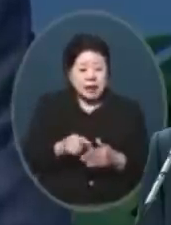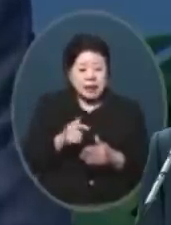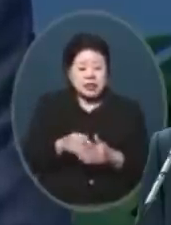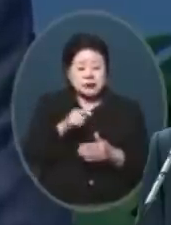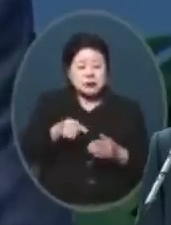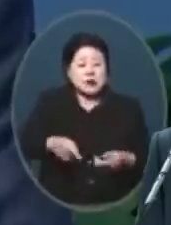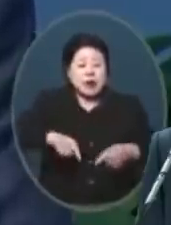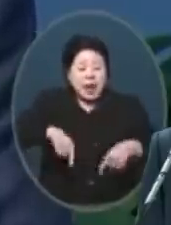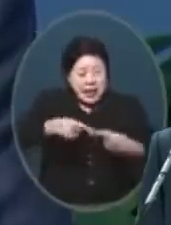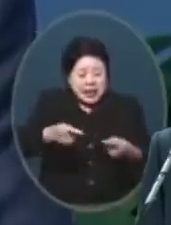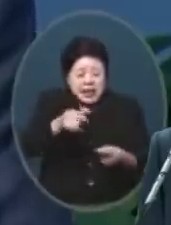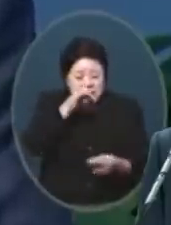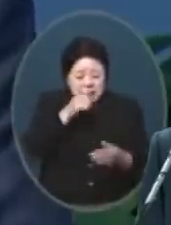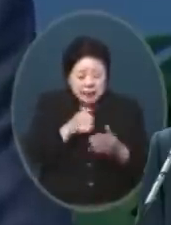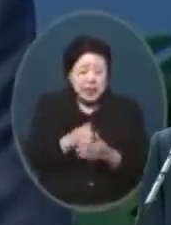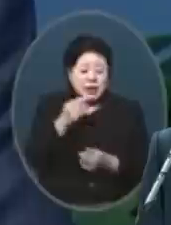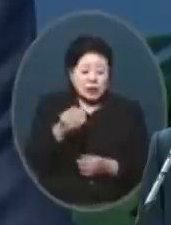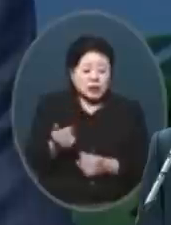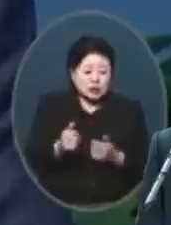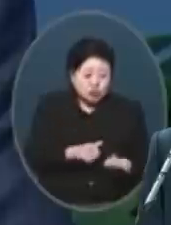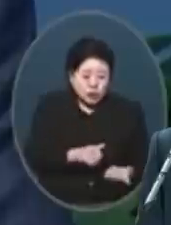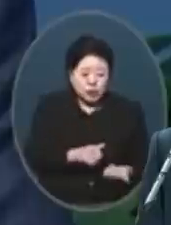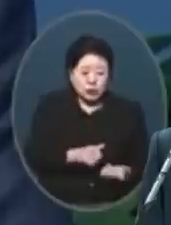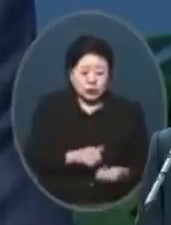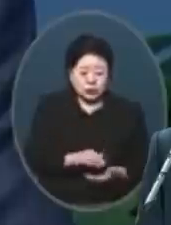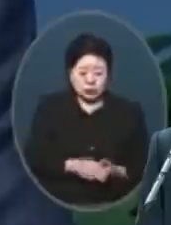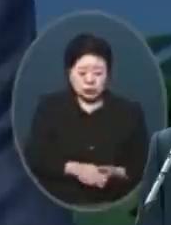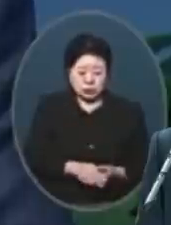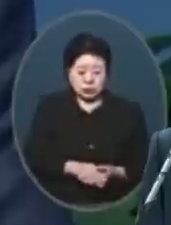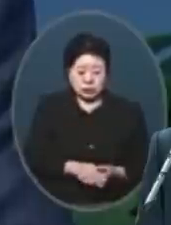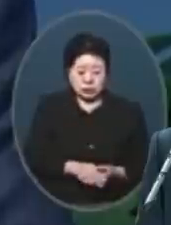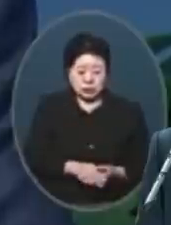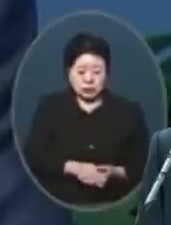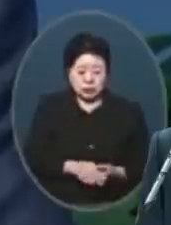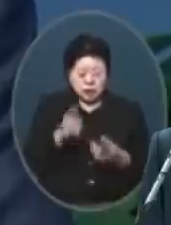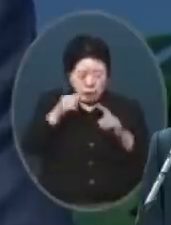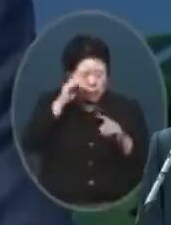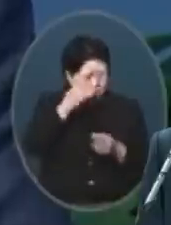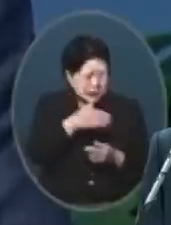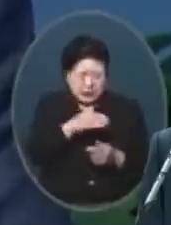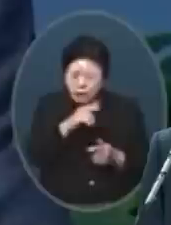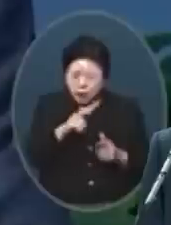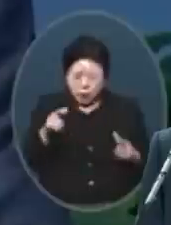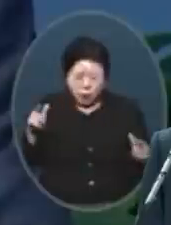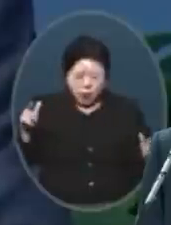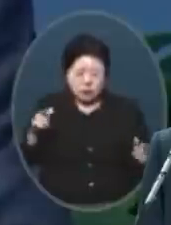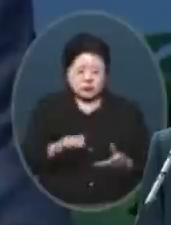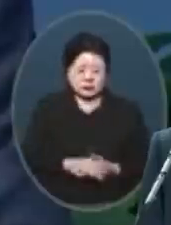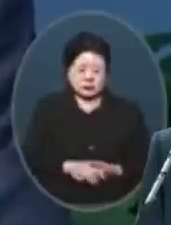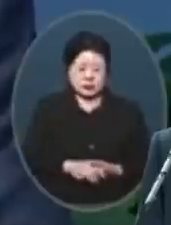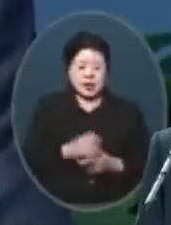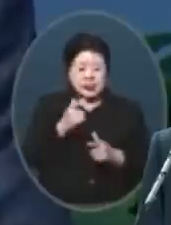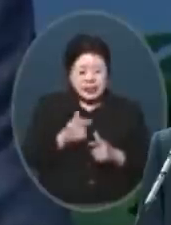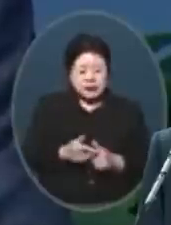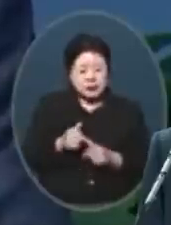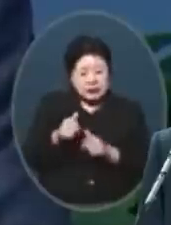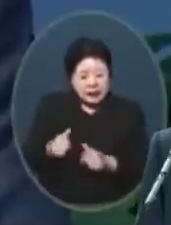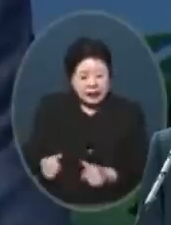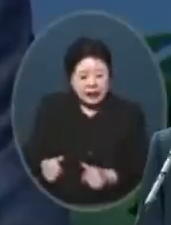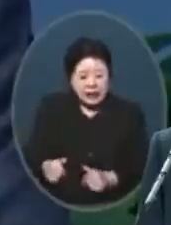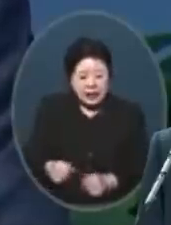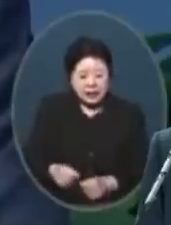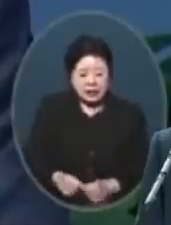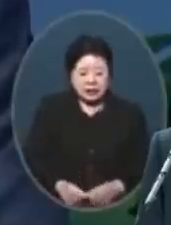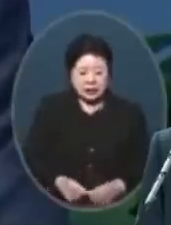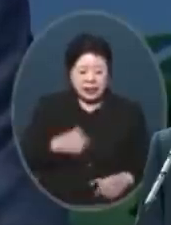안에 있으므로 너는 죽어도 음부에 들어가지 않는다. 예수님을 따라서 낙원에